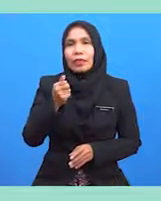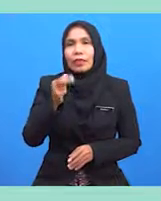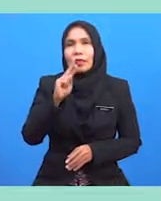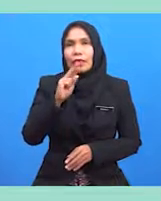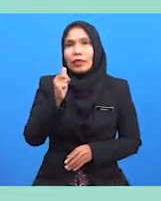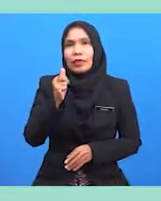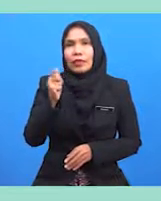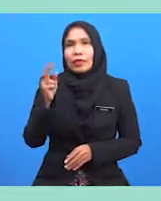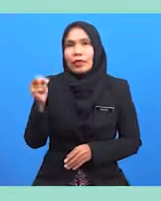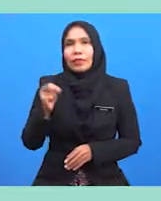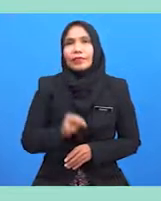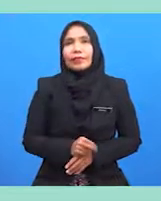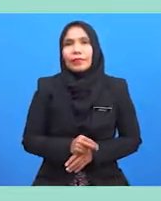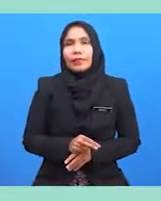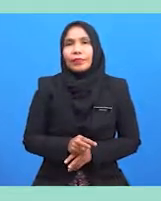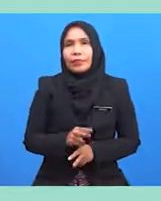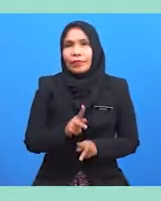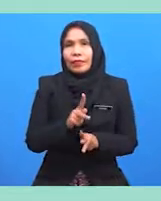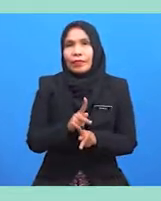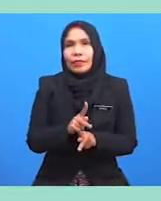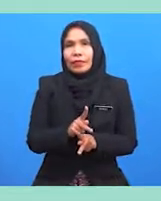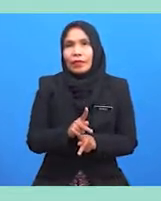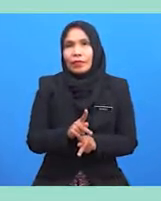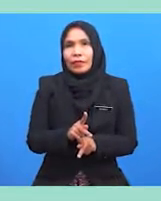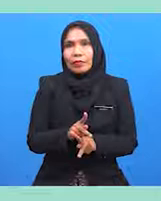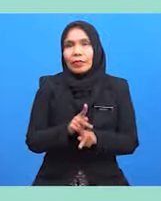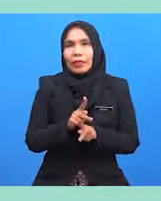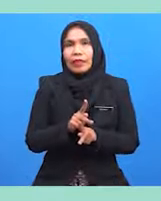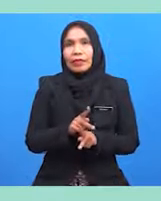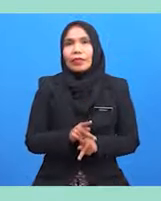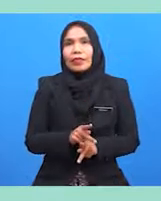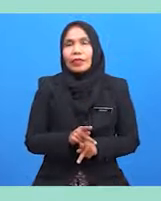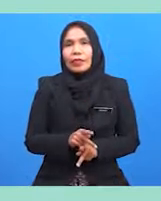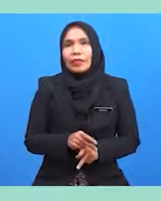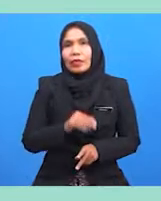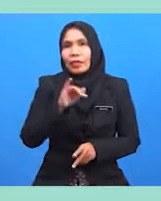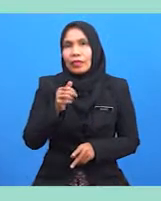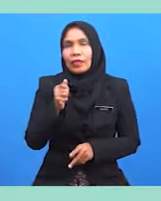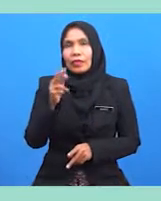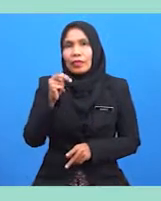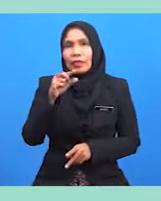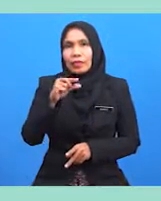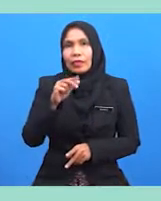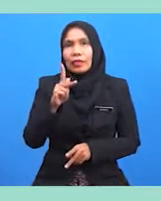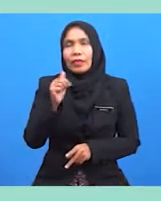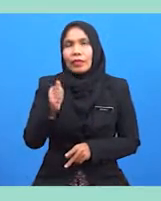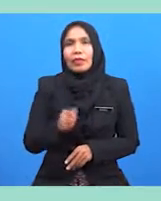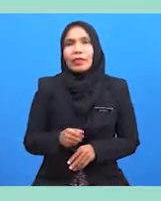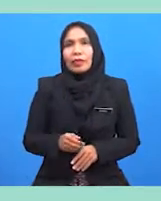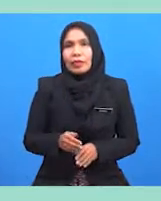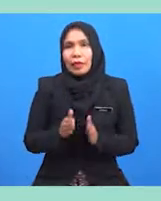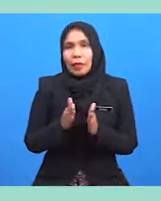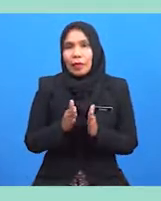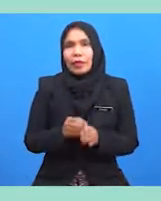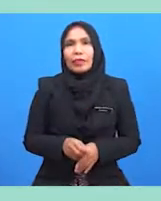setahun. Biasanya ia adalah pinjaman daripada syarikat berhad atau individu